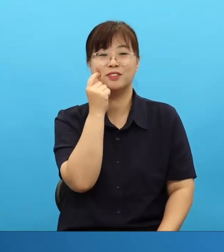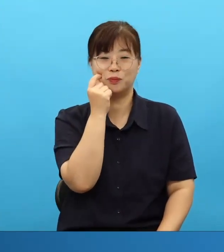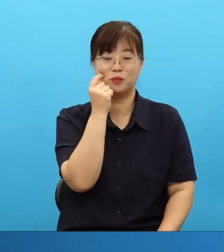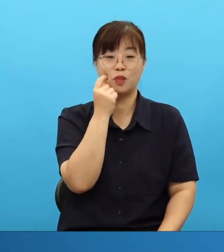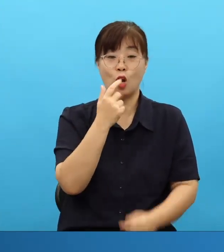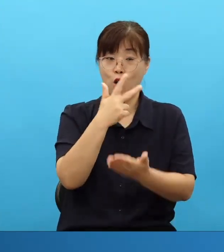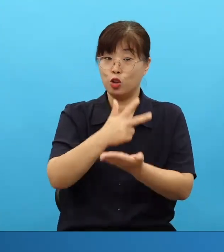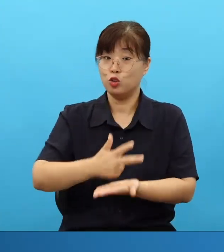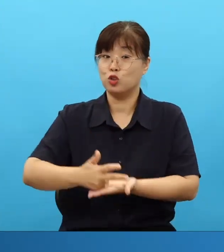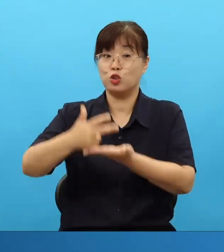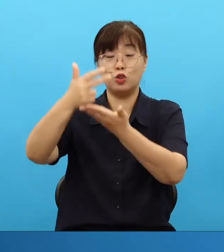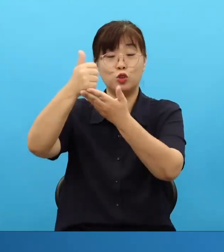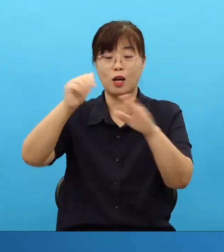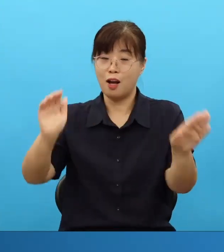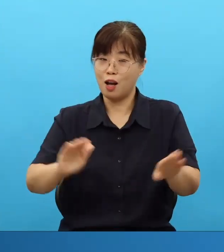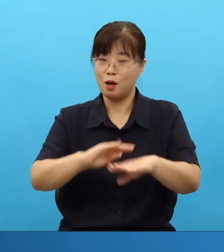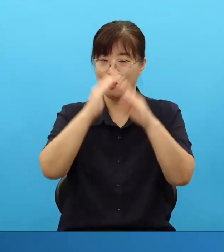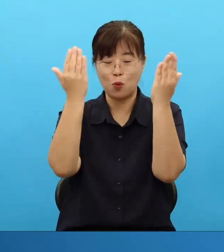못하네